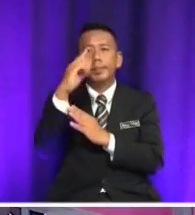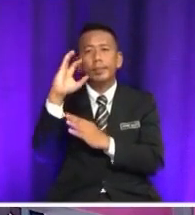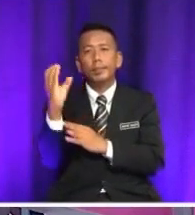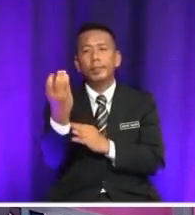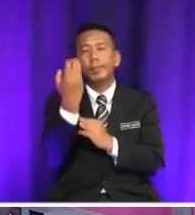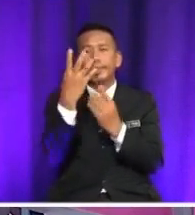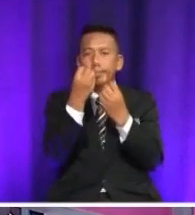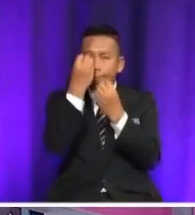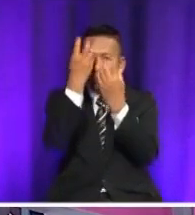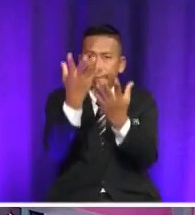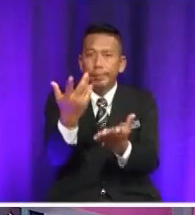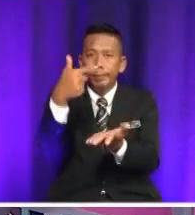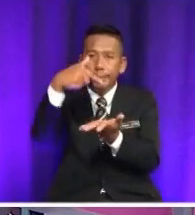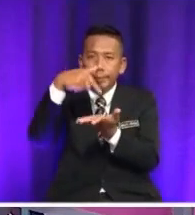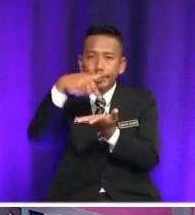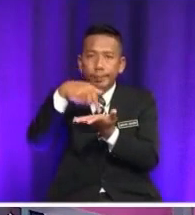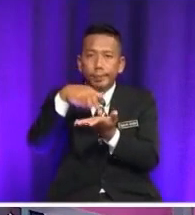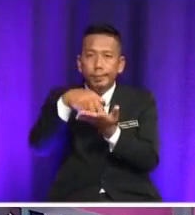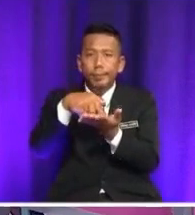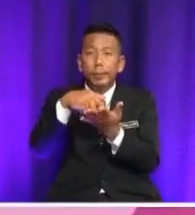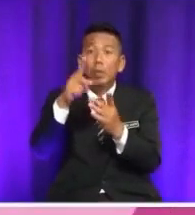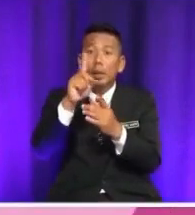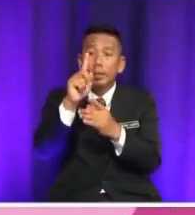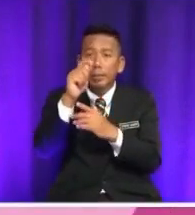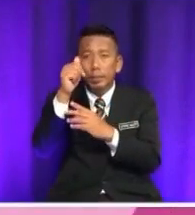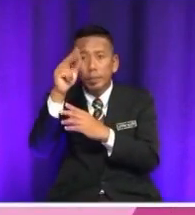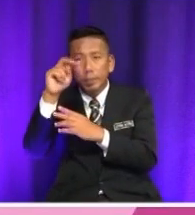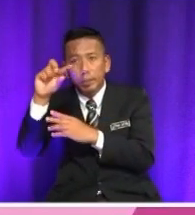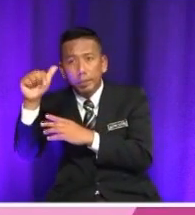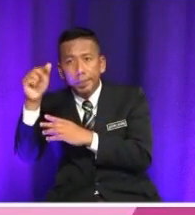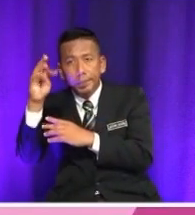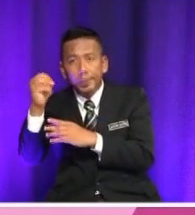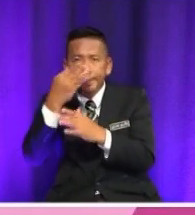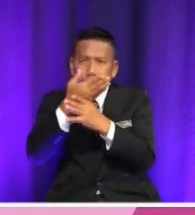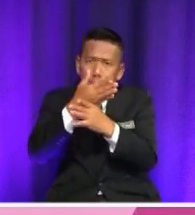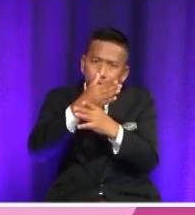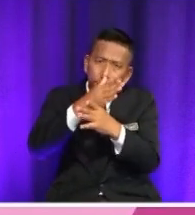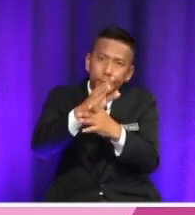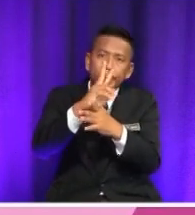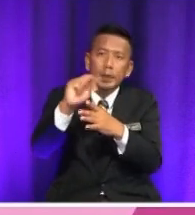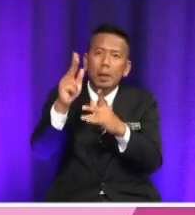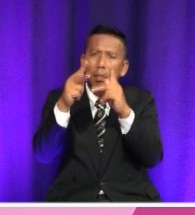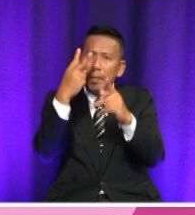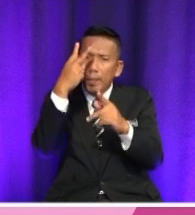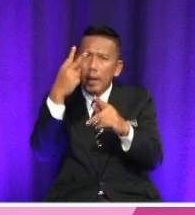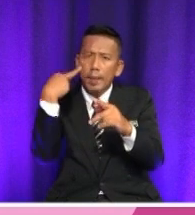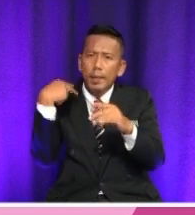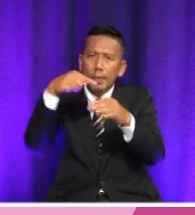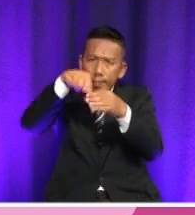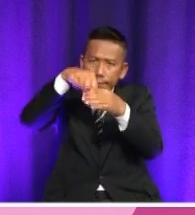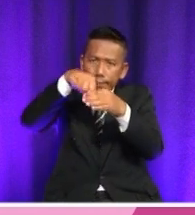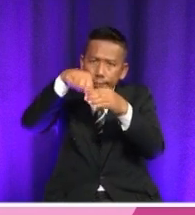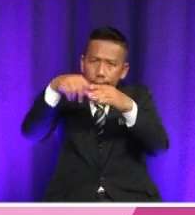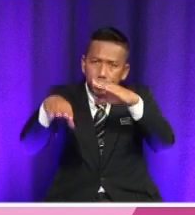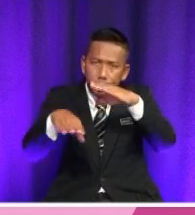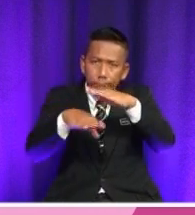sini Yang mana Yang tetanggam tuh tanggang tuh di bagian kalau saya tengok dia ada lubang bawah